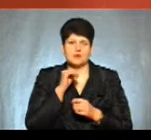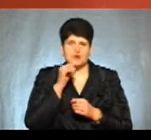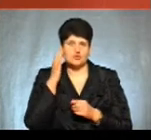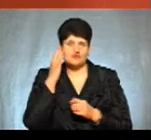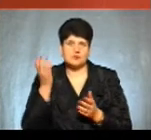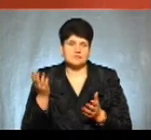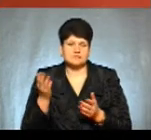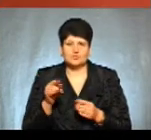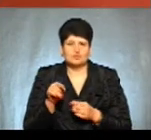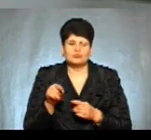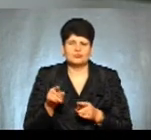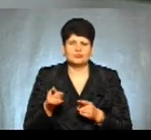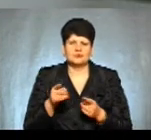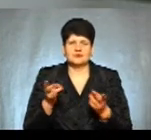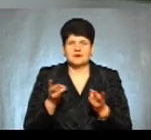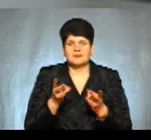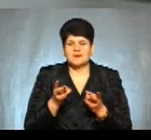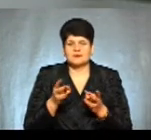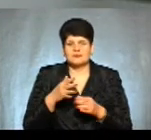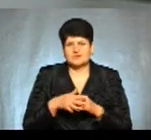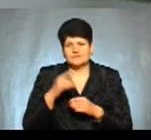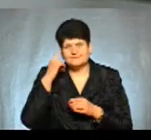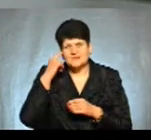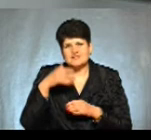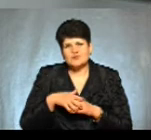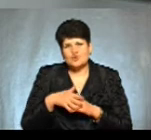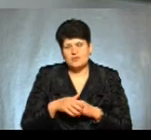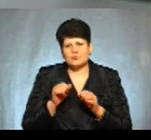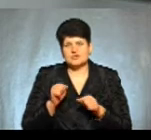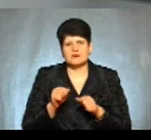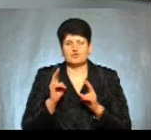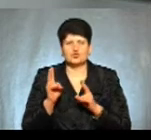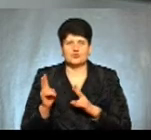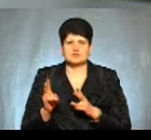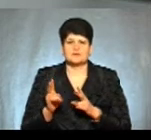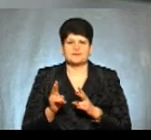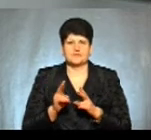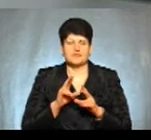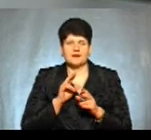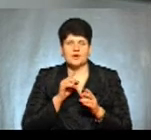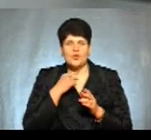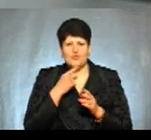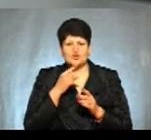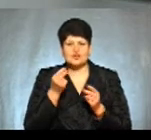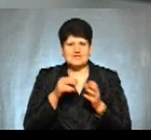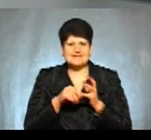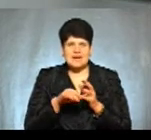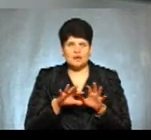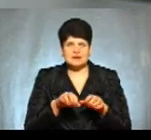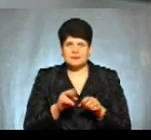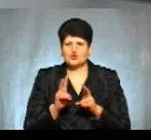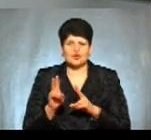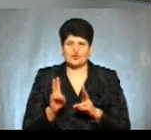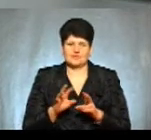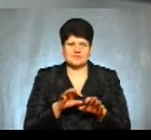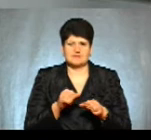Тому тут, звичайно, повинна спрацьовувати свідомість. Можливо, хтось когось намовляє тільки те, що хтось землю забирає, але ніхто нікуди не